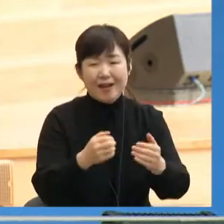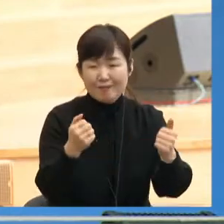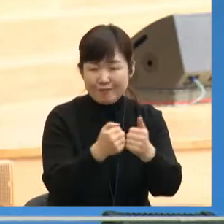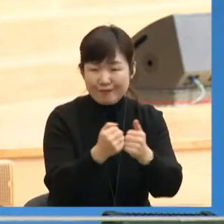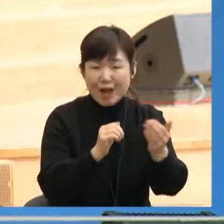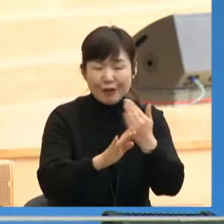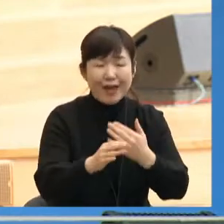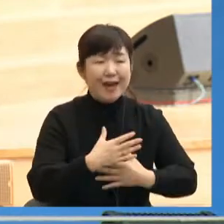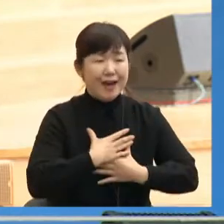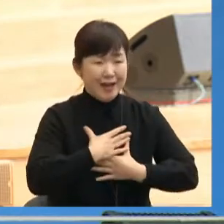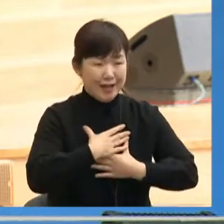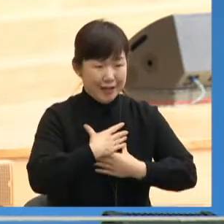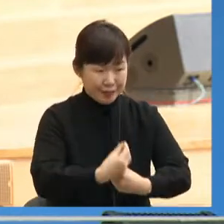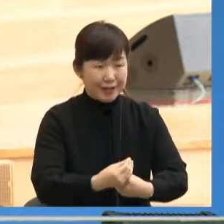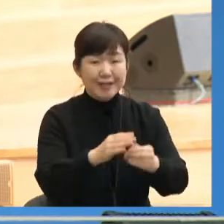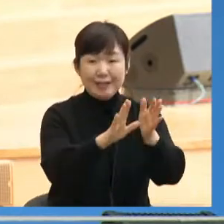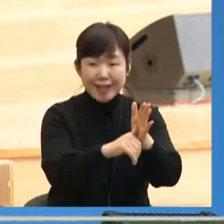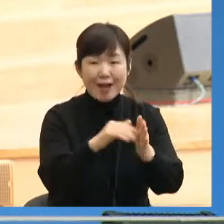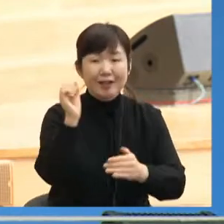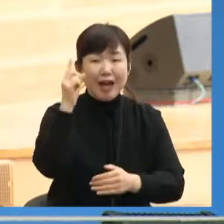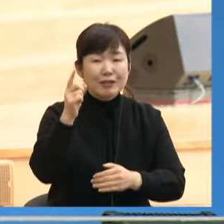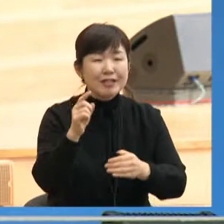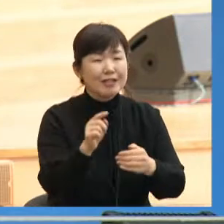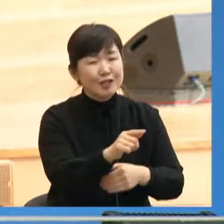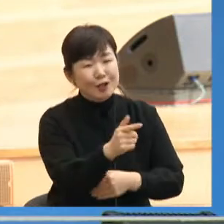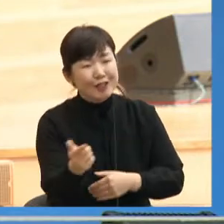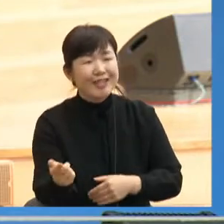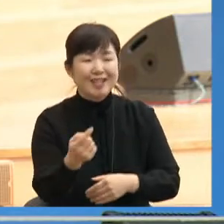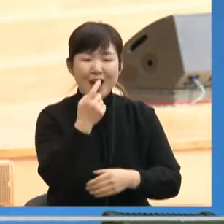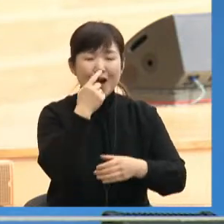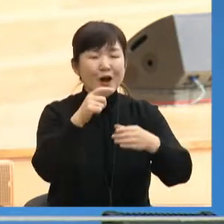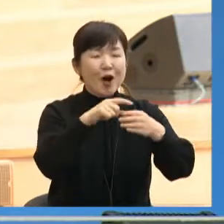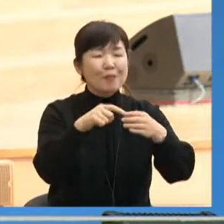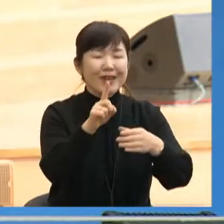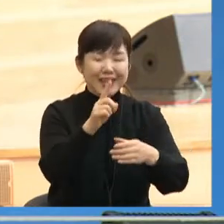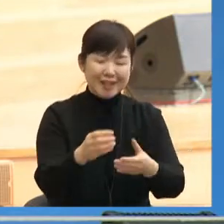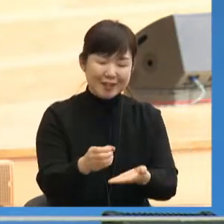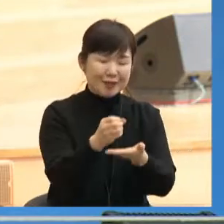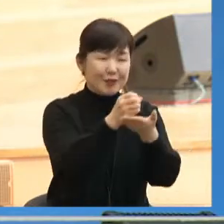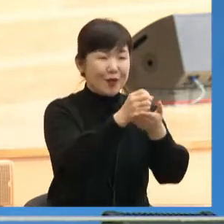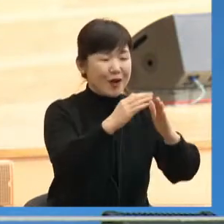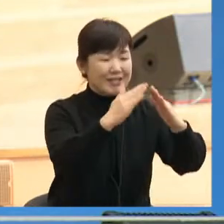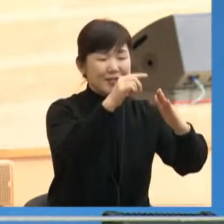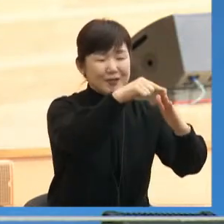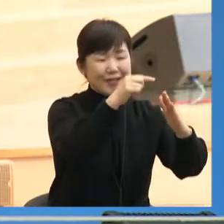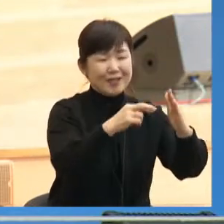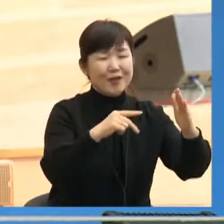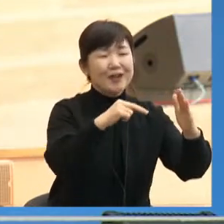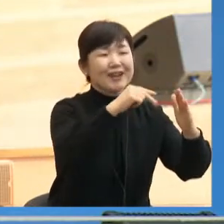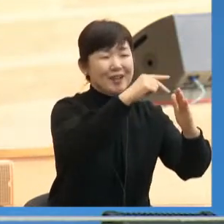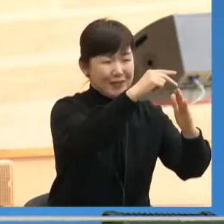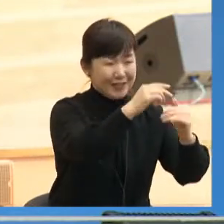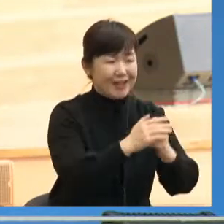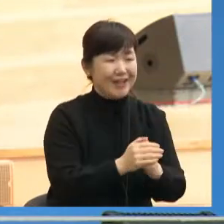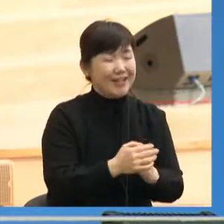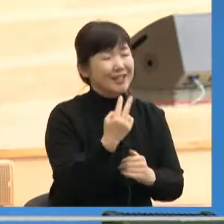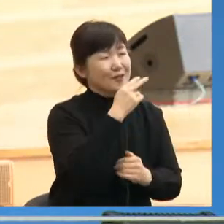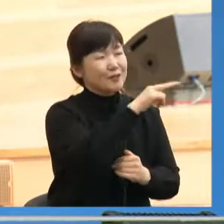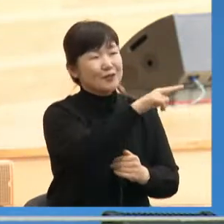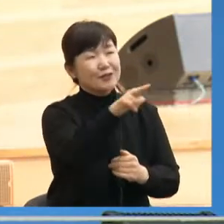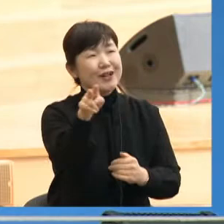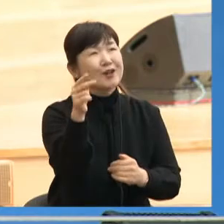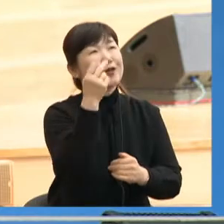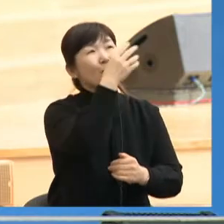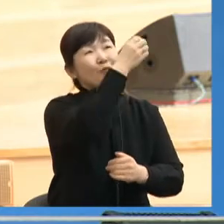안정화되었을 그때 다윗이 저녁에 이 커피 한 잔을 들고 옥상에 올라가요. 그러면서 이 수많은 별멍을